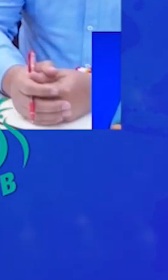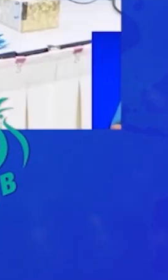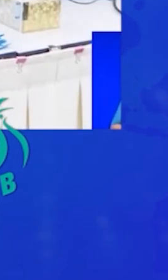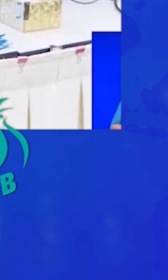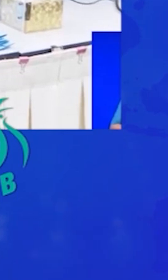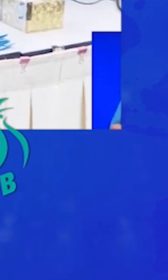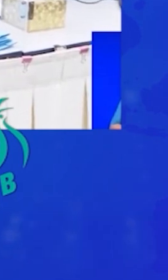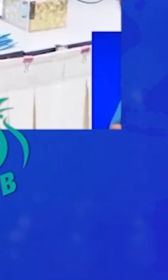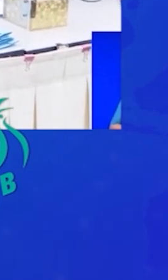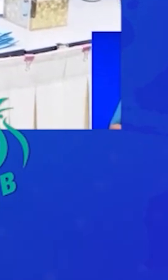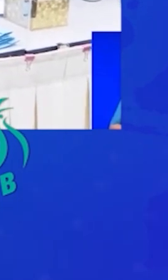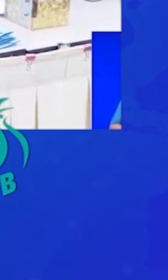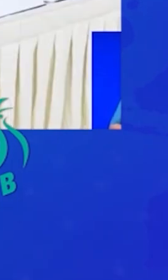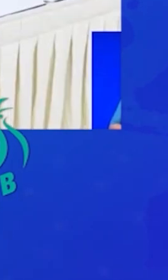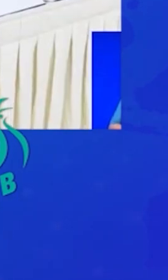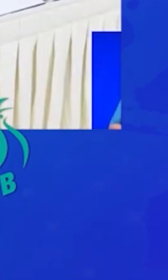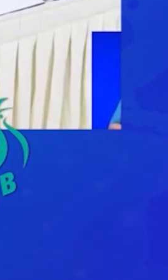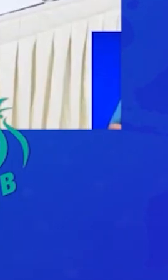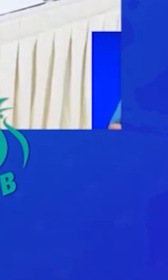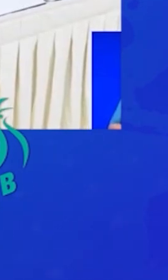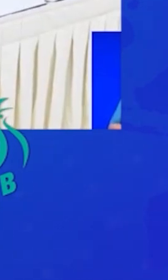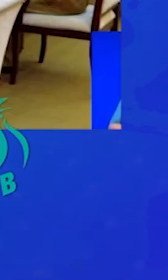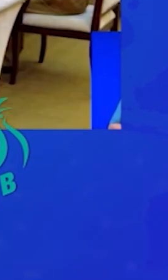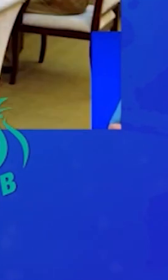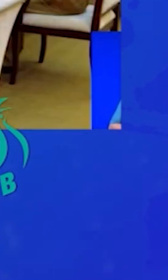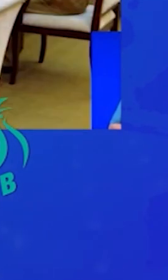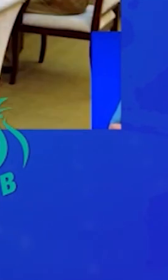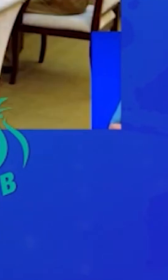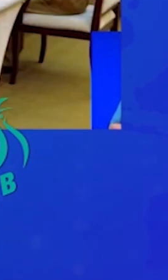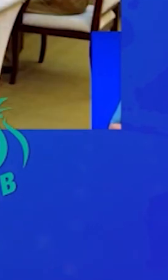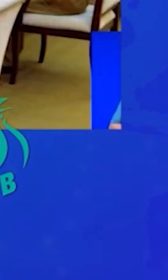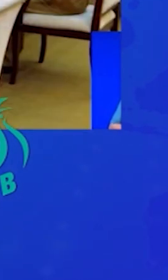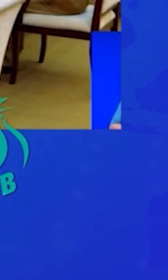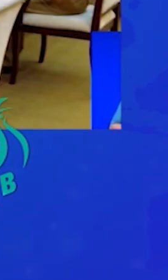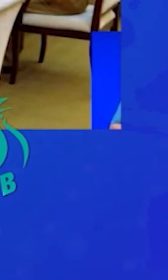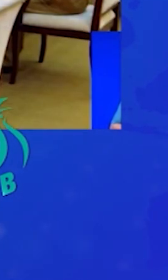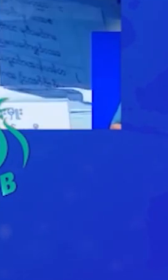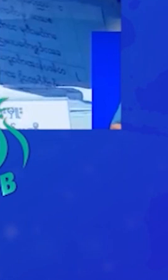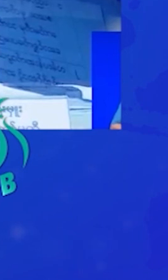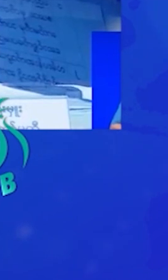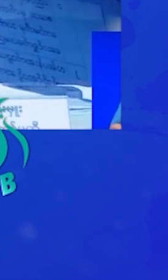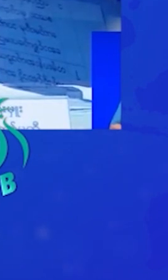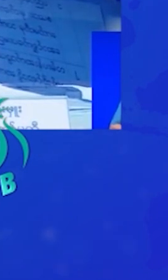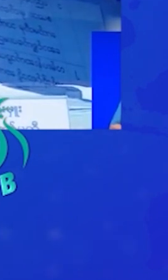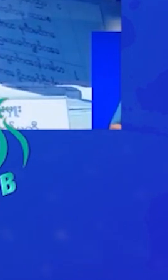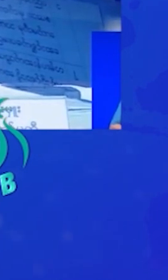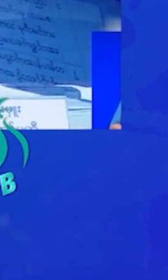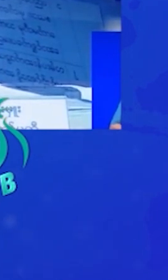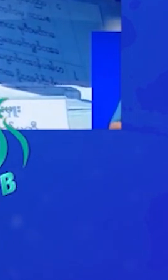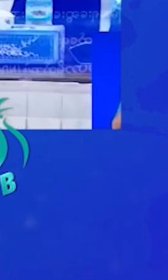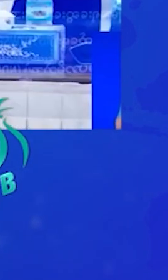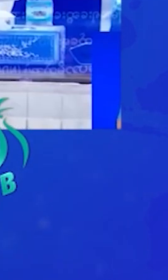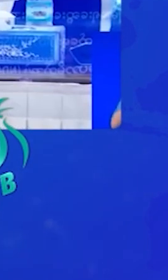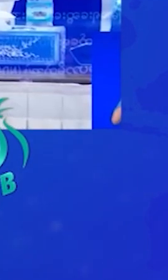င်ဘူးဒီဟာကိုပြတ်အောင်ကိုကျမတို့ကရှင်းပြရမှာအဲတော့သူလည်းသူ့ policy နဲ့စီသွားဖို့ရကျမတို့ဘာမှပြည်သူလူတွေ